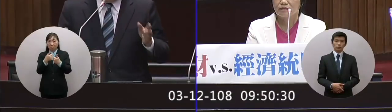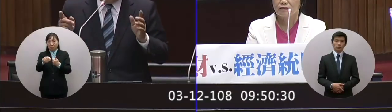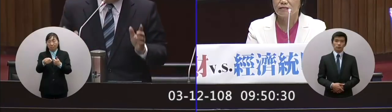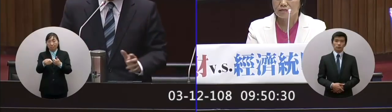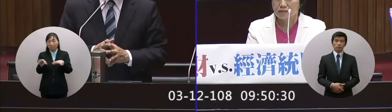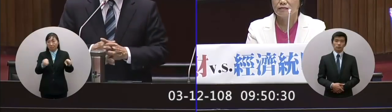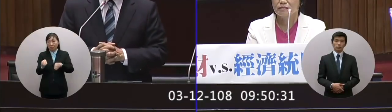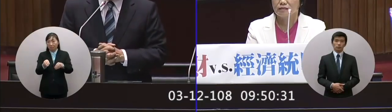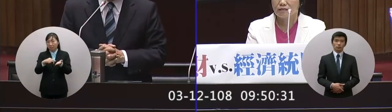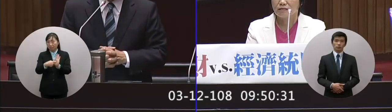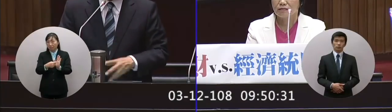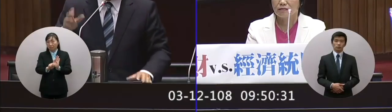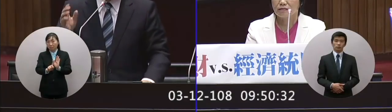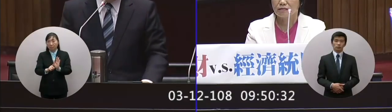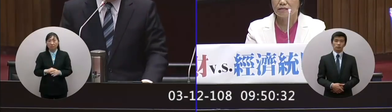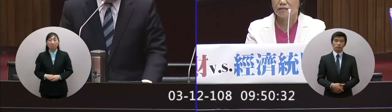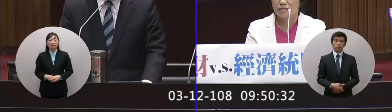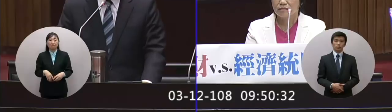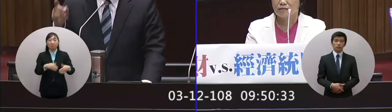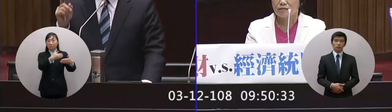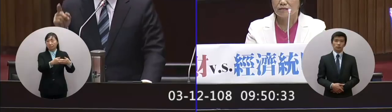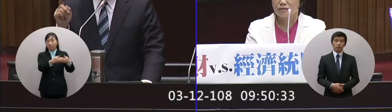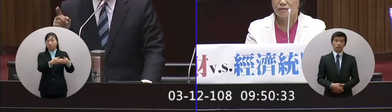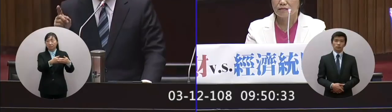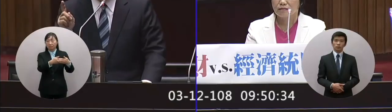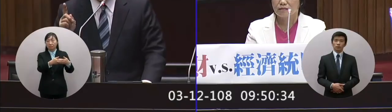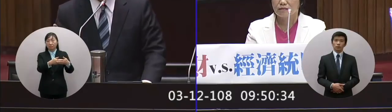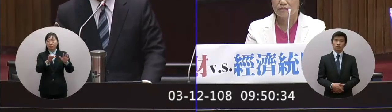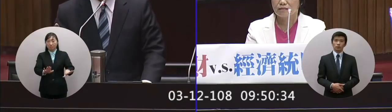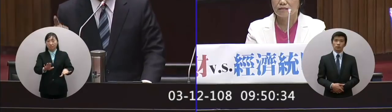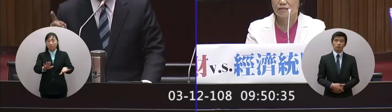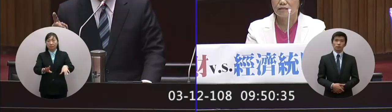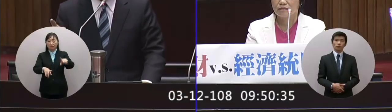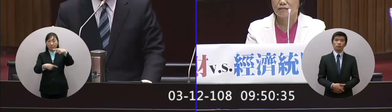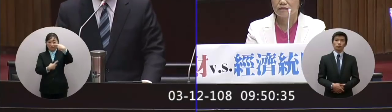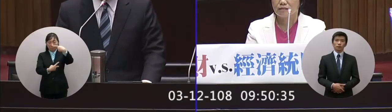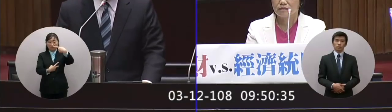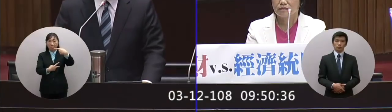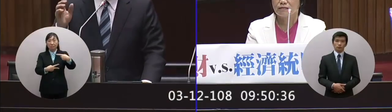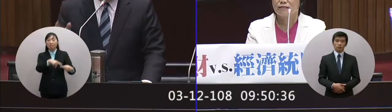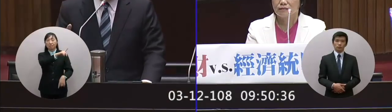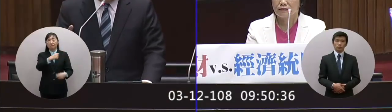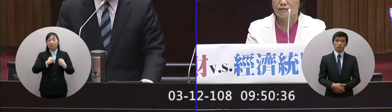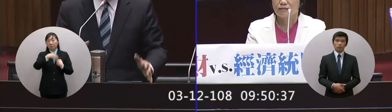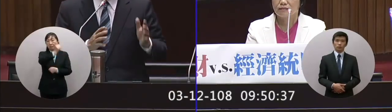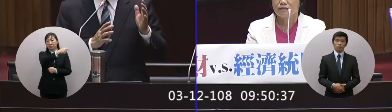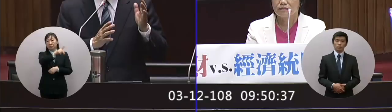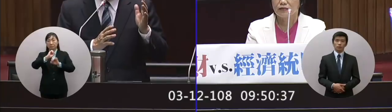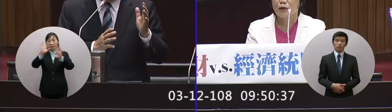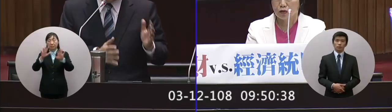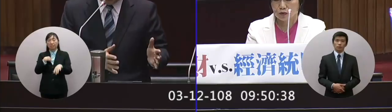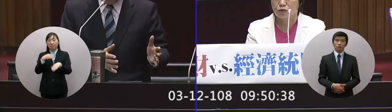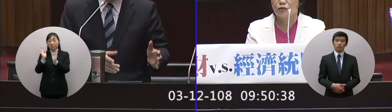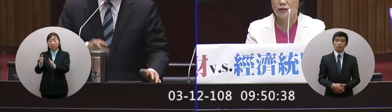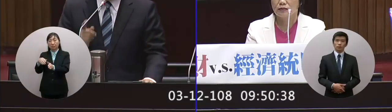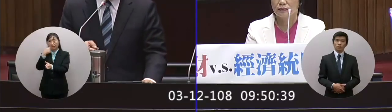料很明显看出，中国从今年1月2日习近平主席发表告台湾